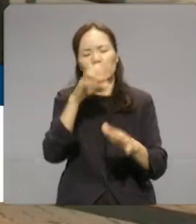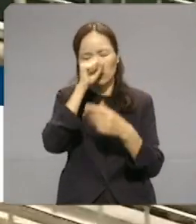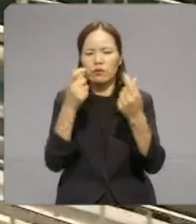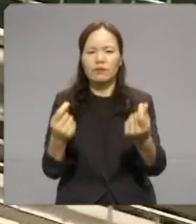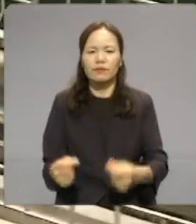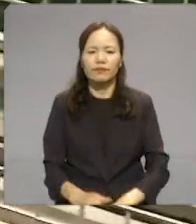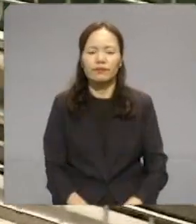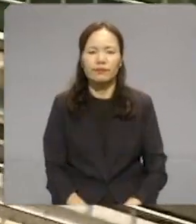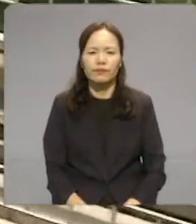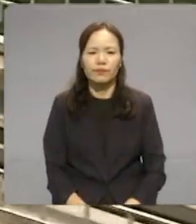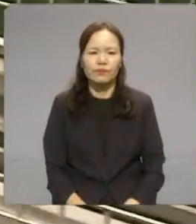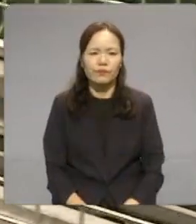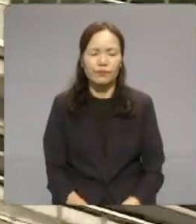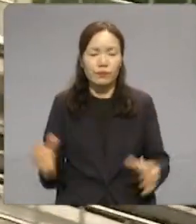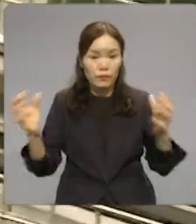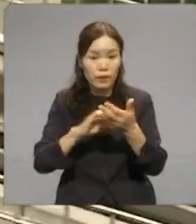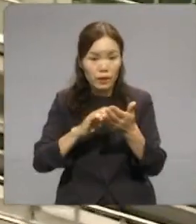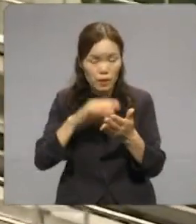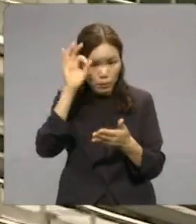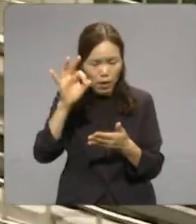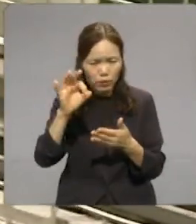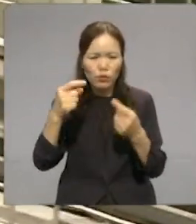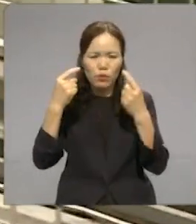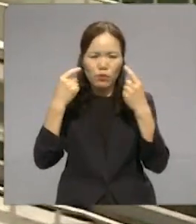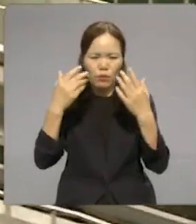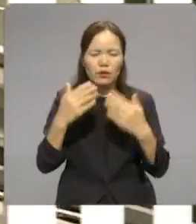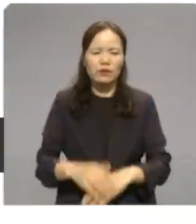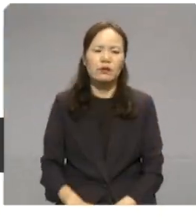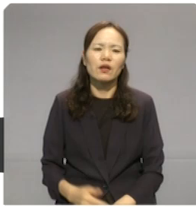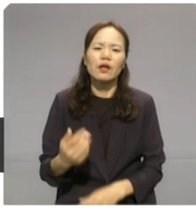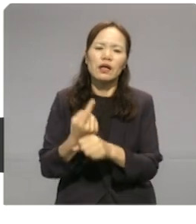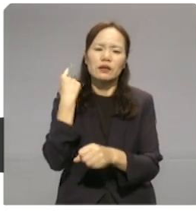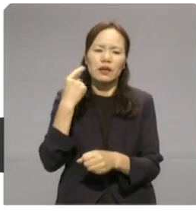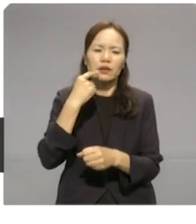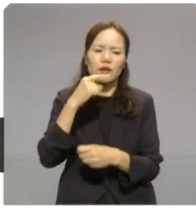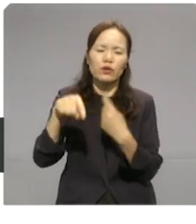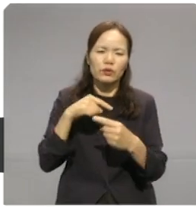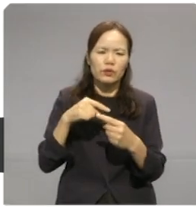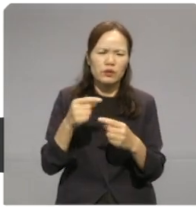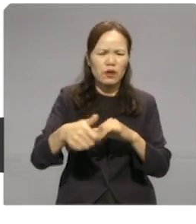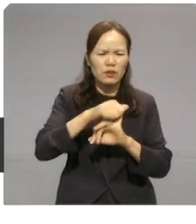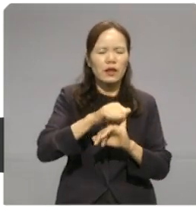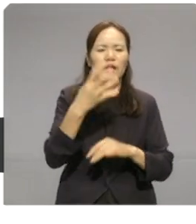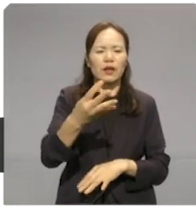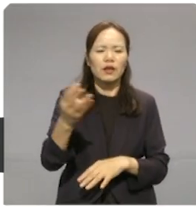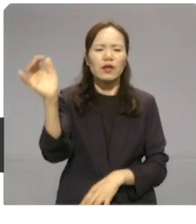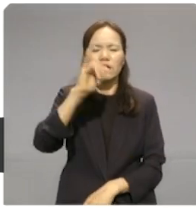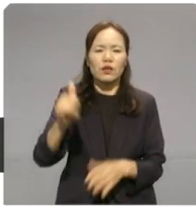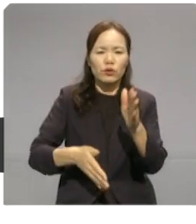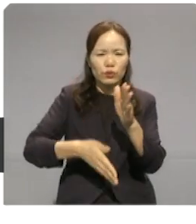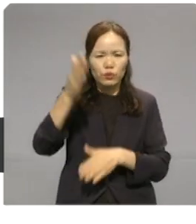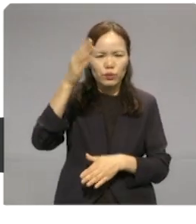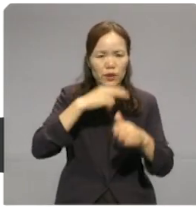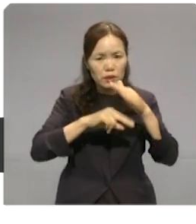좋겠습니다. 통계치로도 입증되고 있습니다. 지난해 운전 장애가 4건으로 전국 도시철도 중 단일